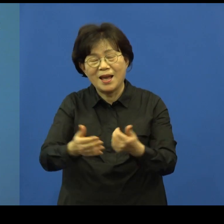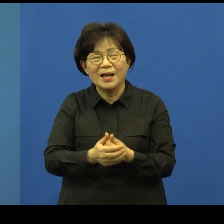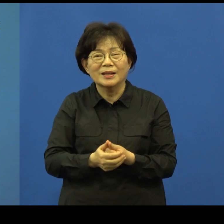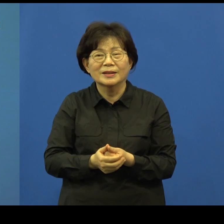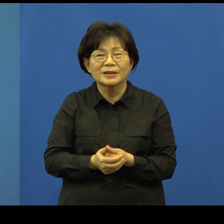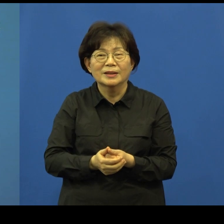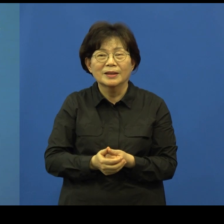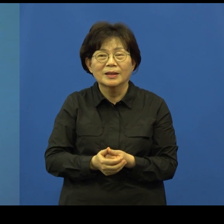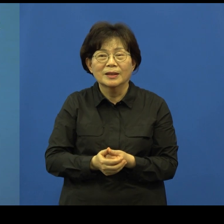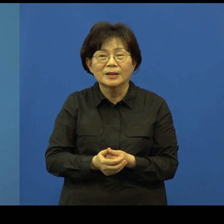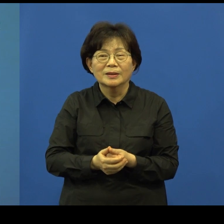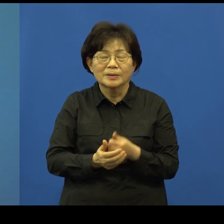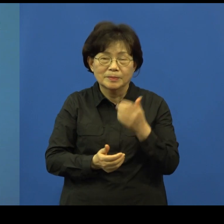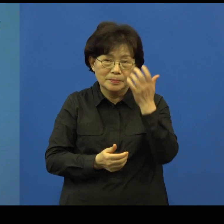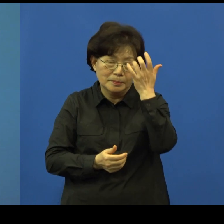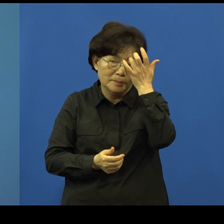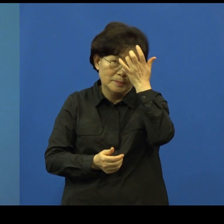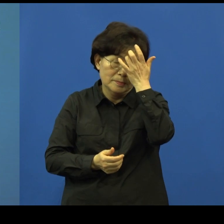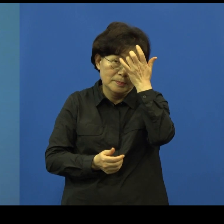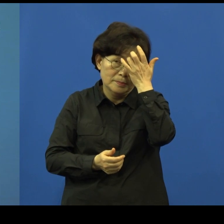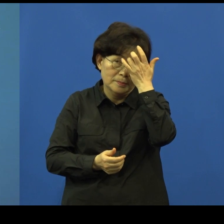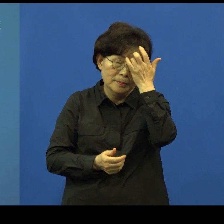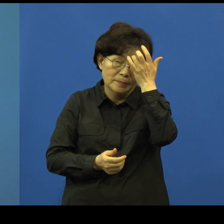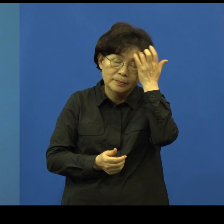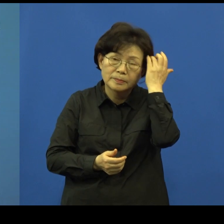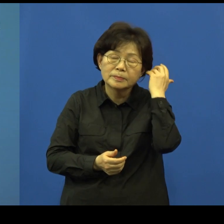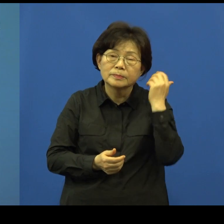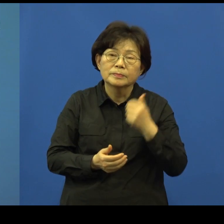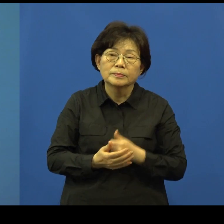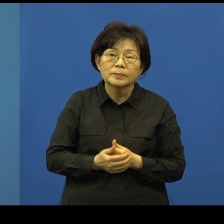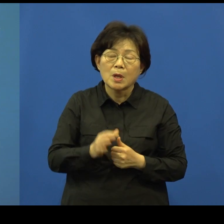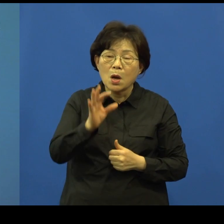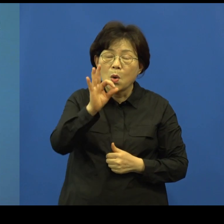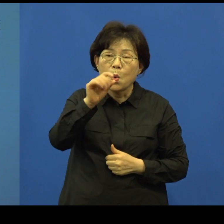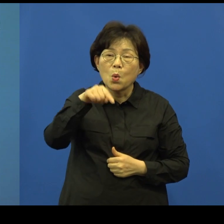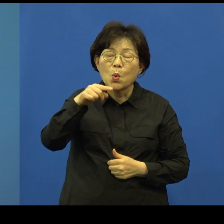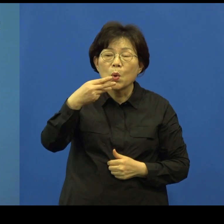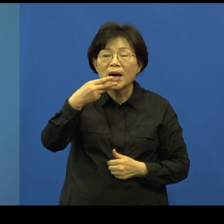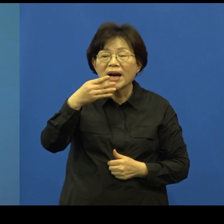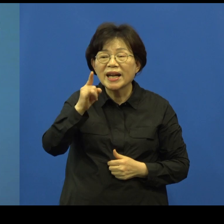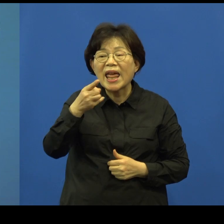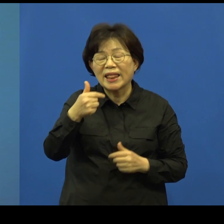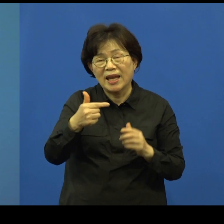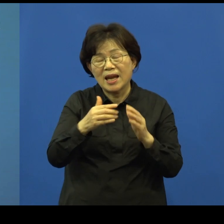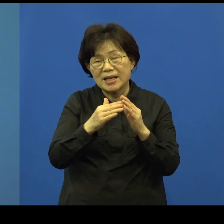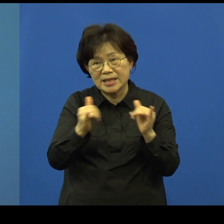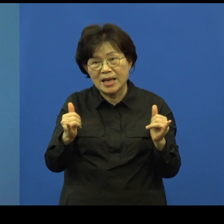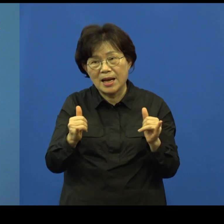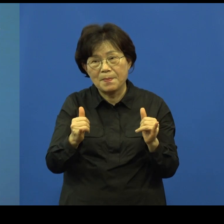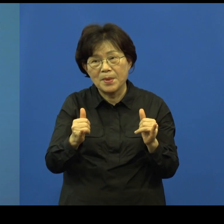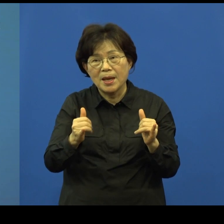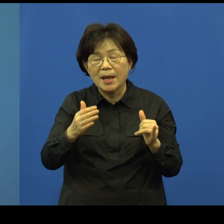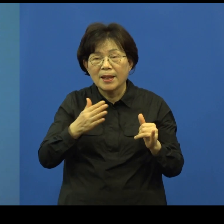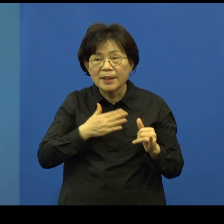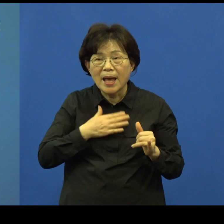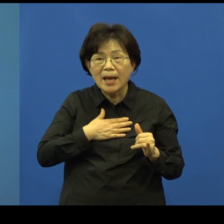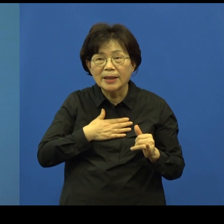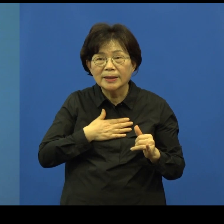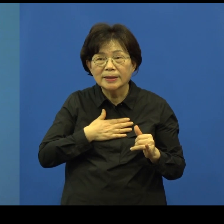오렌 버핏이 있잖아요. 투자가인 오렌 버핏이 그런 말을